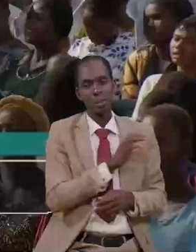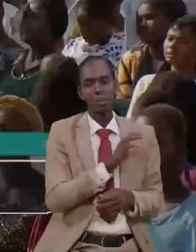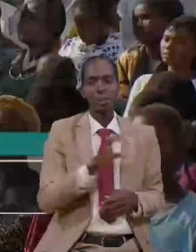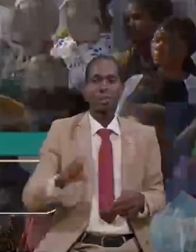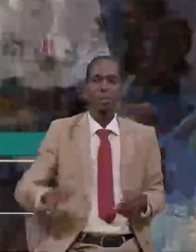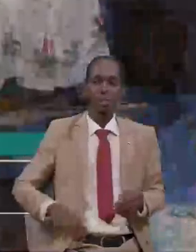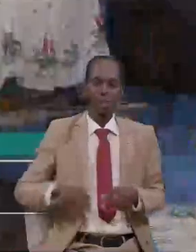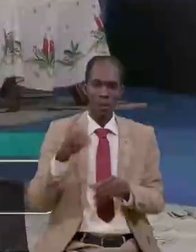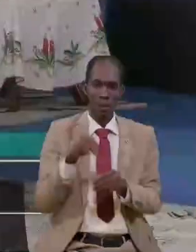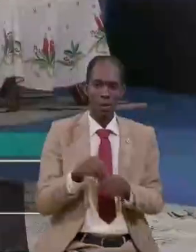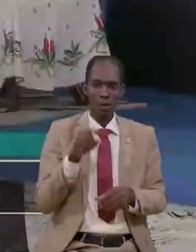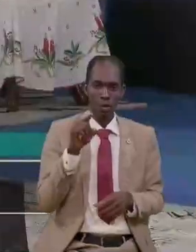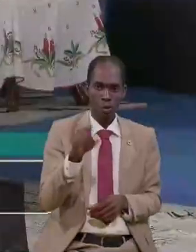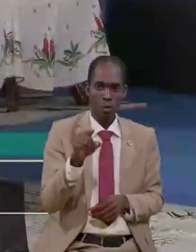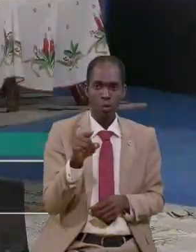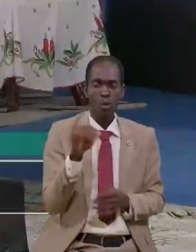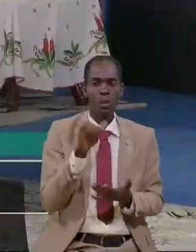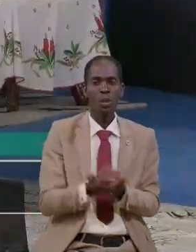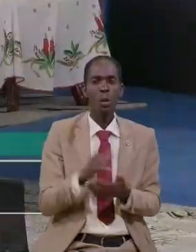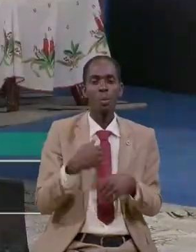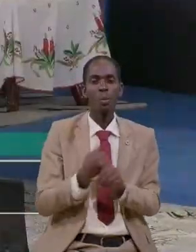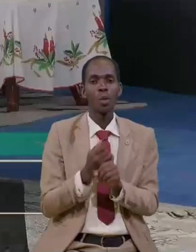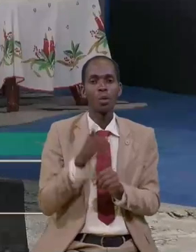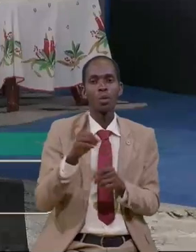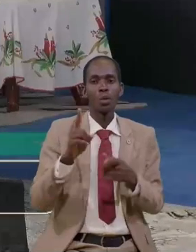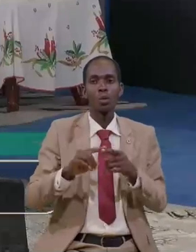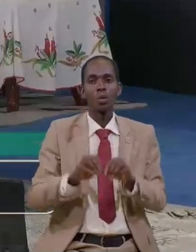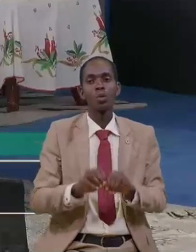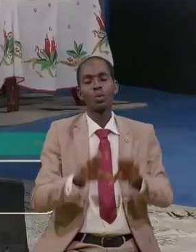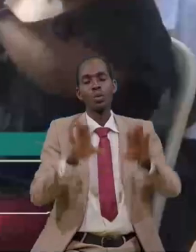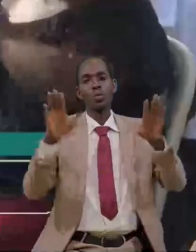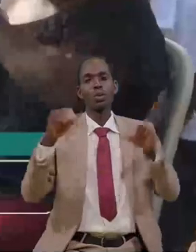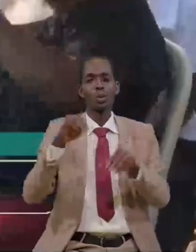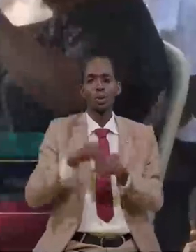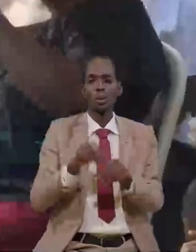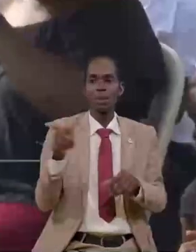Christ en toi, qui te fait briller. Dans Galates 2.